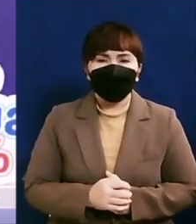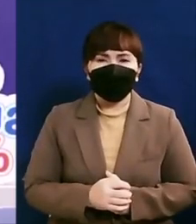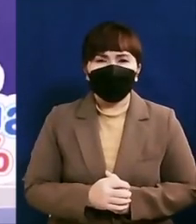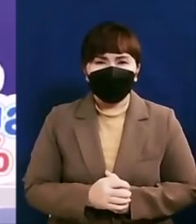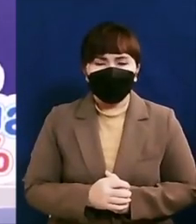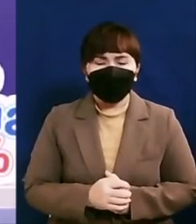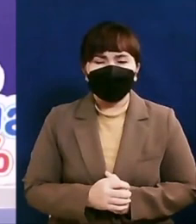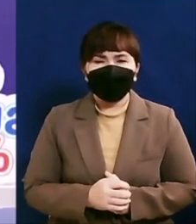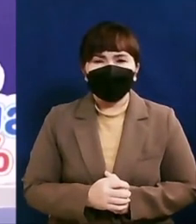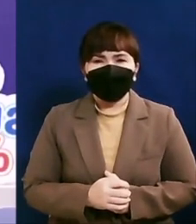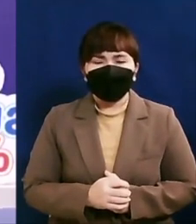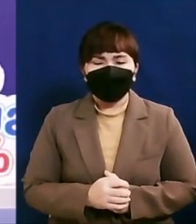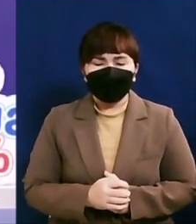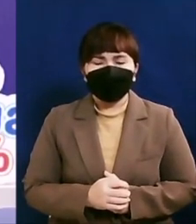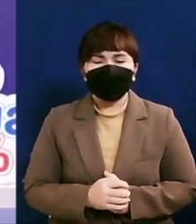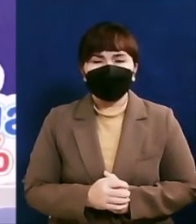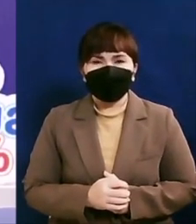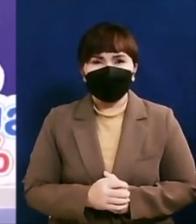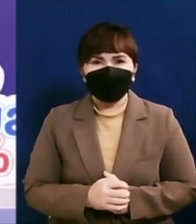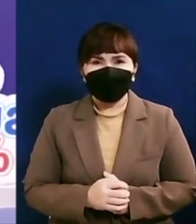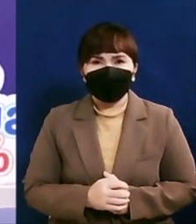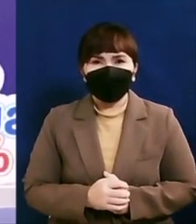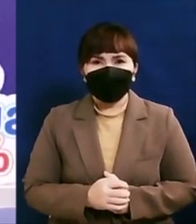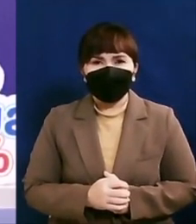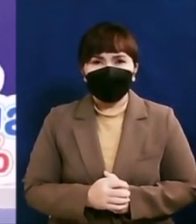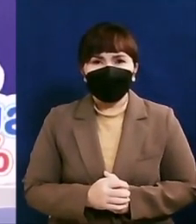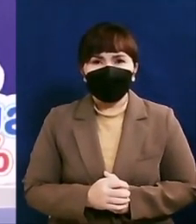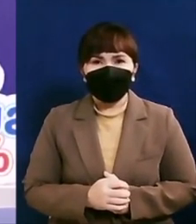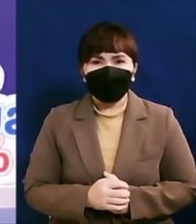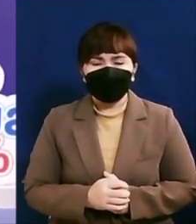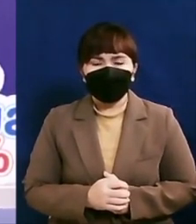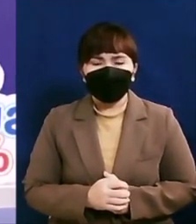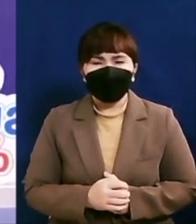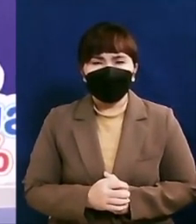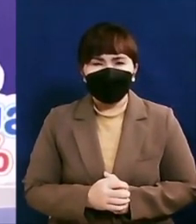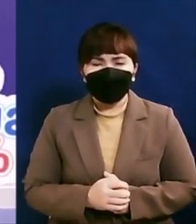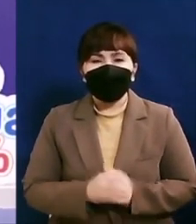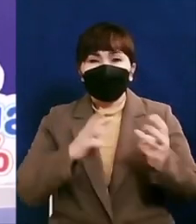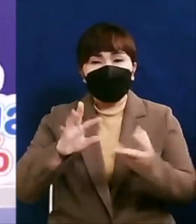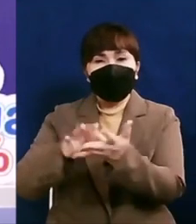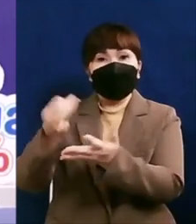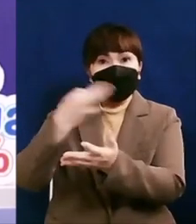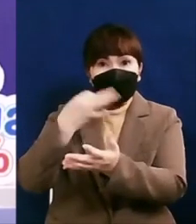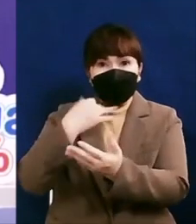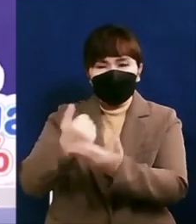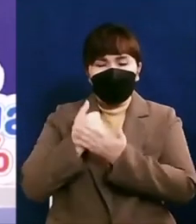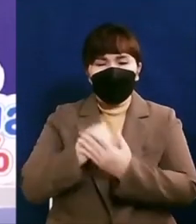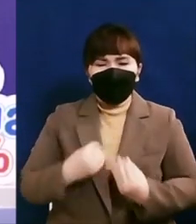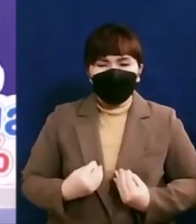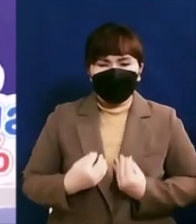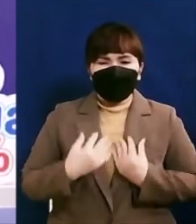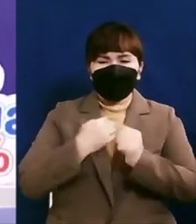อาจจะผลิตได้ไม่เต็มที่นะฮะในภูมิคุ้มกันนะครับเพราะนั้นก็คือการเติมยาใส่เข้าไปช่วยเ